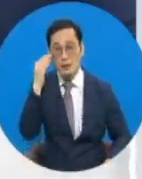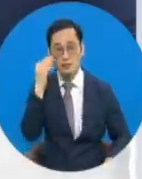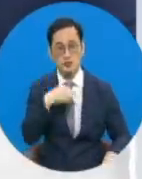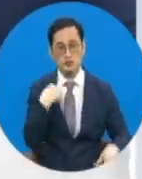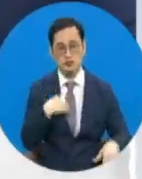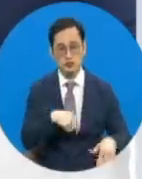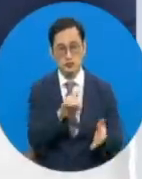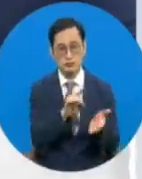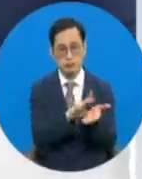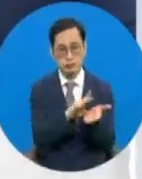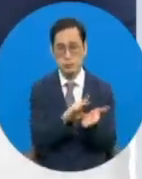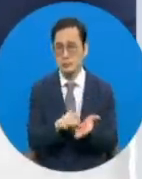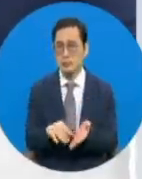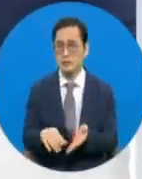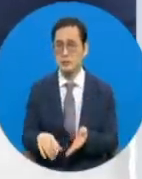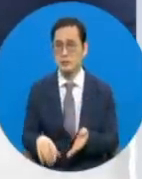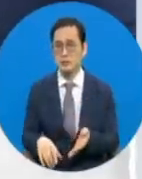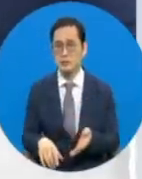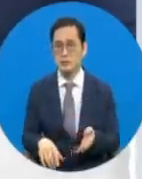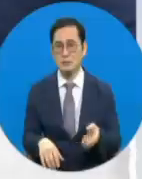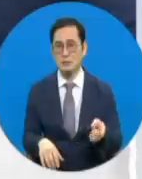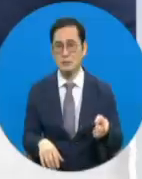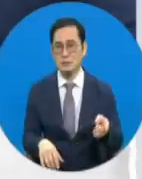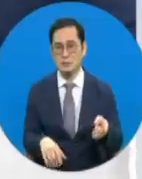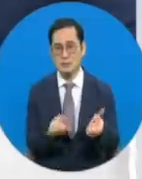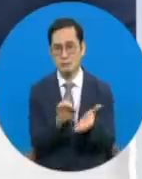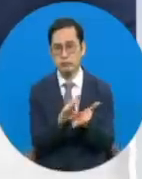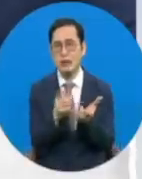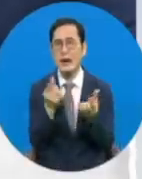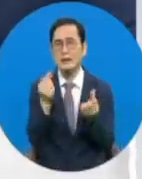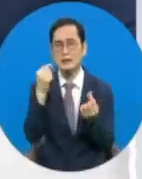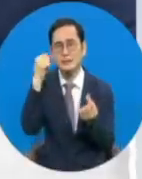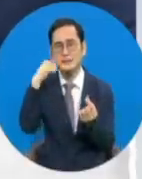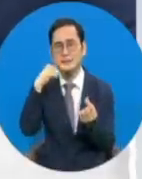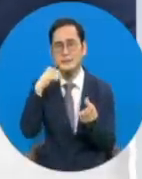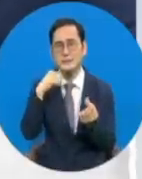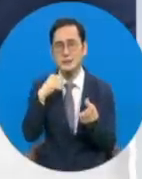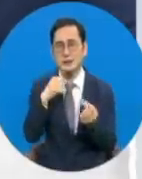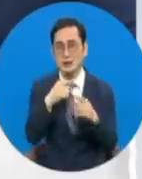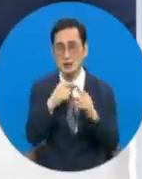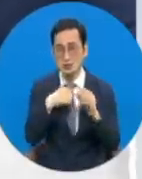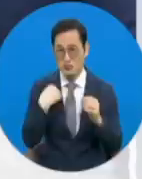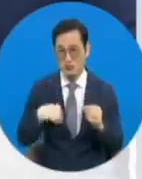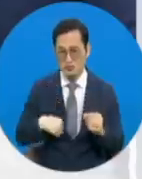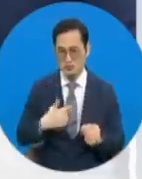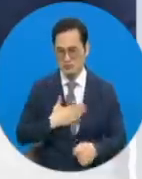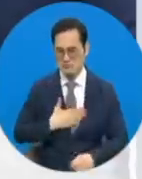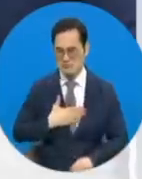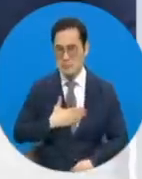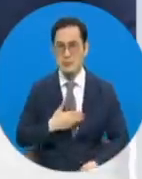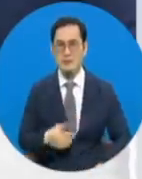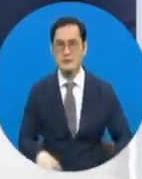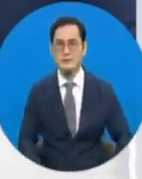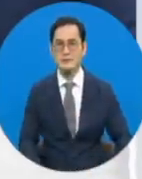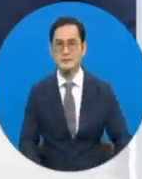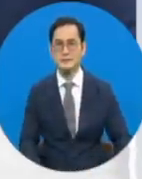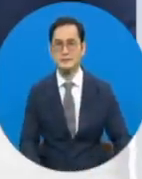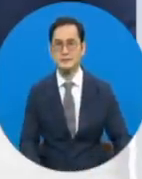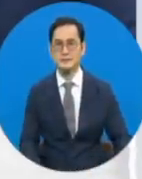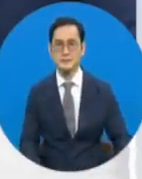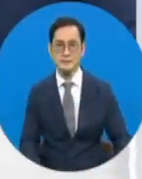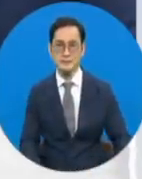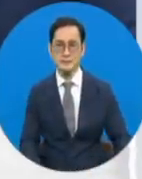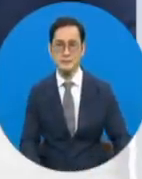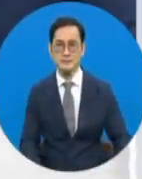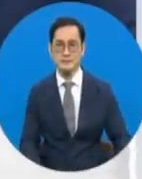배제하고 탈중국을 선언을 하고 있는 것 같이 보이니까 중국에서는 보복을 하지 않습니까? 실제로 이재명 대표가